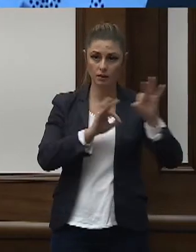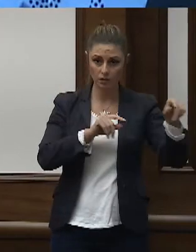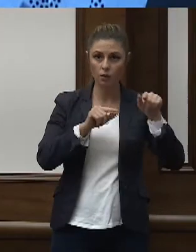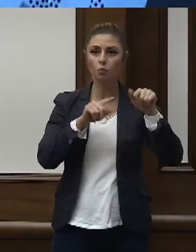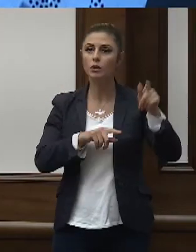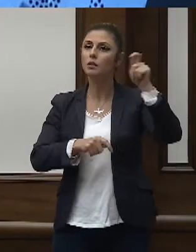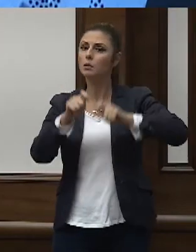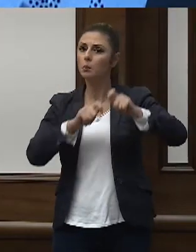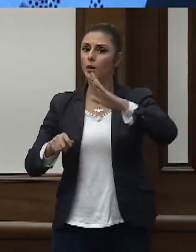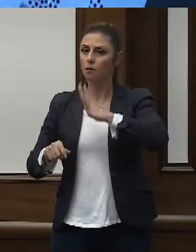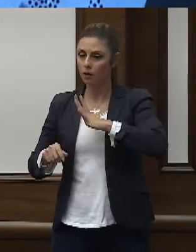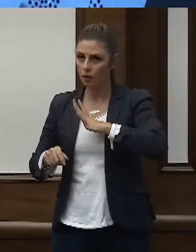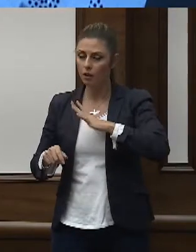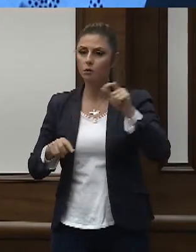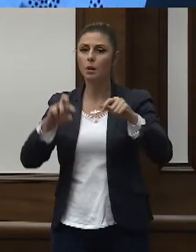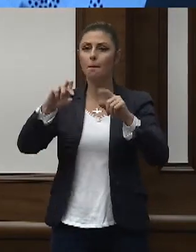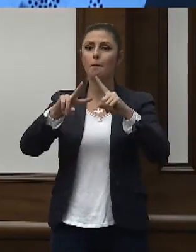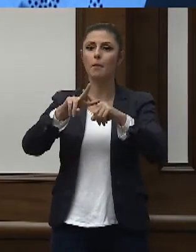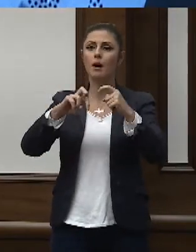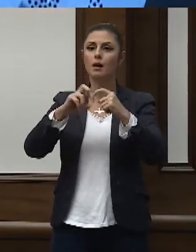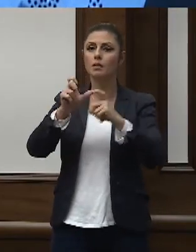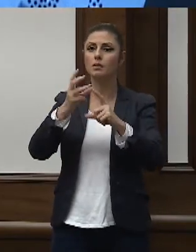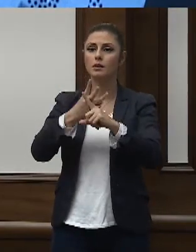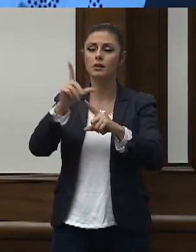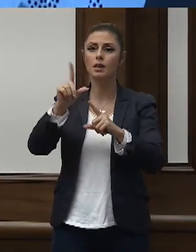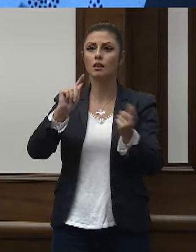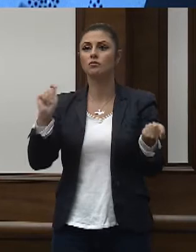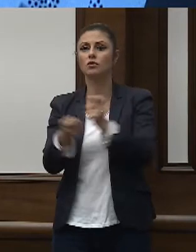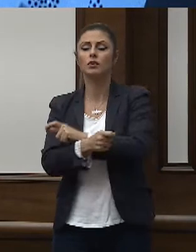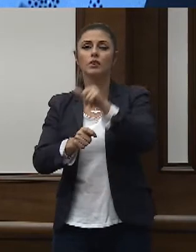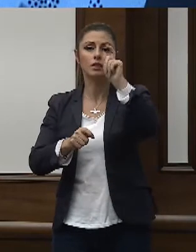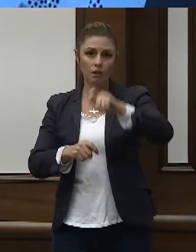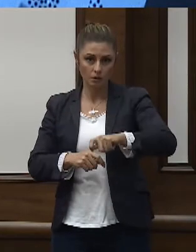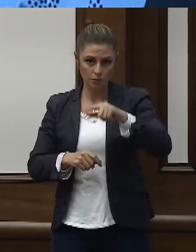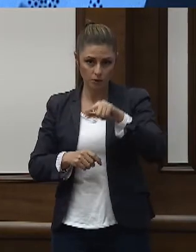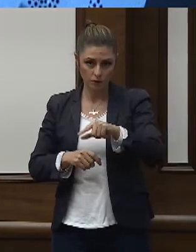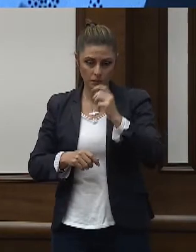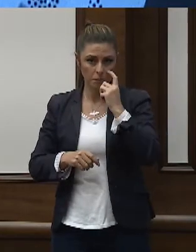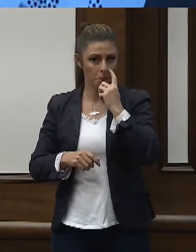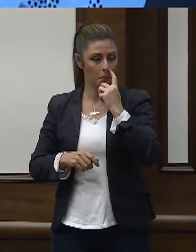imarı var. Ve bunlar orada görüyorsunuz. Vatandaşın 40 yıldan beri